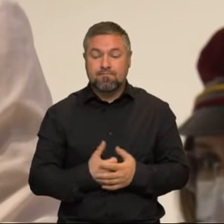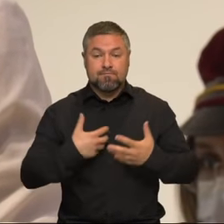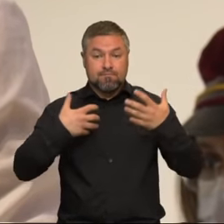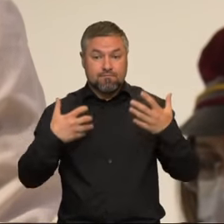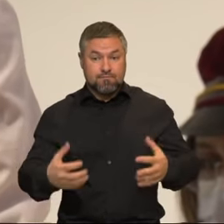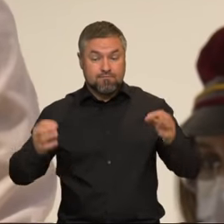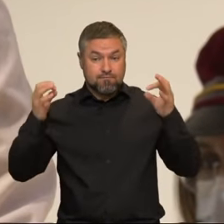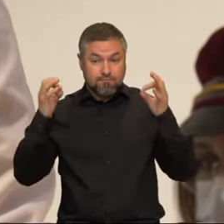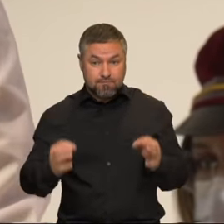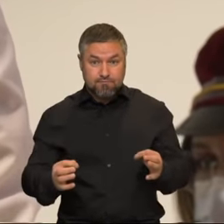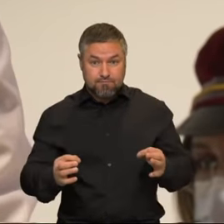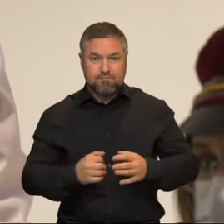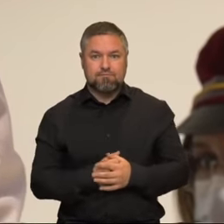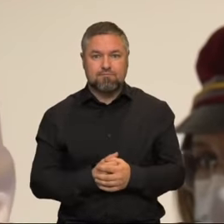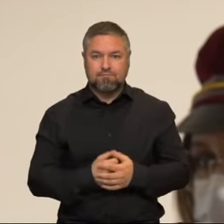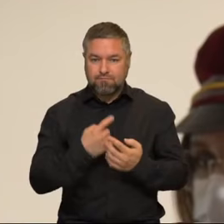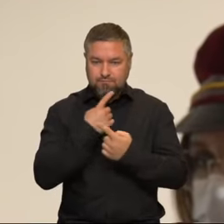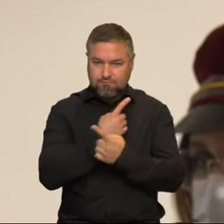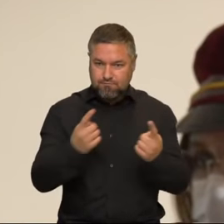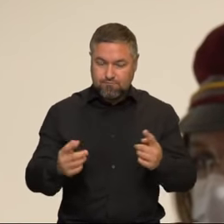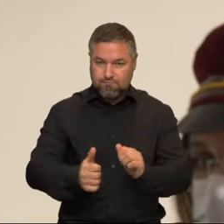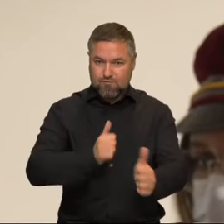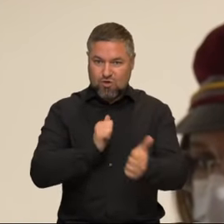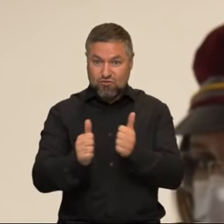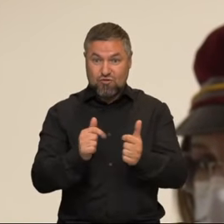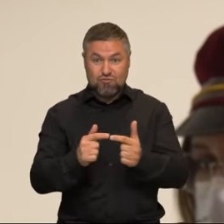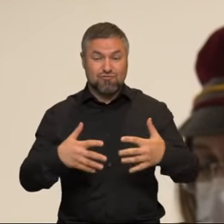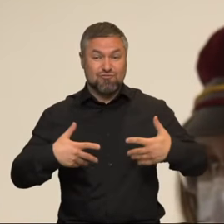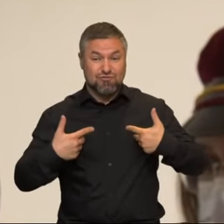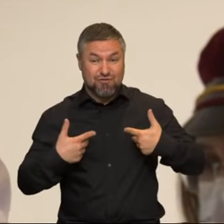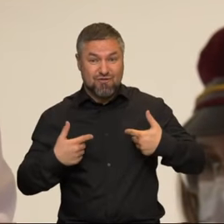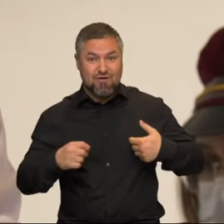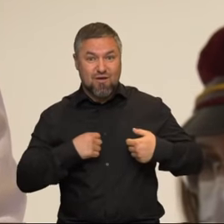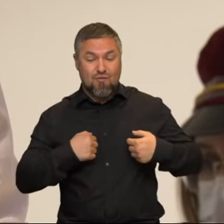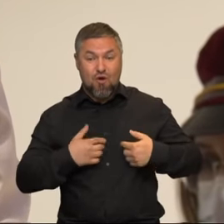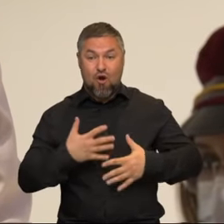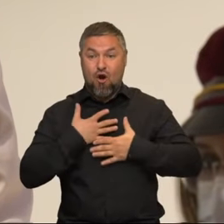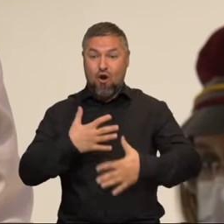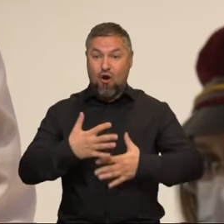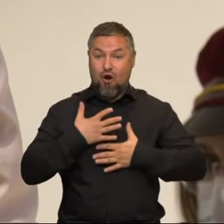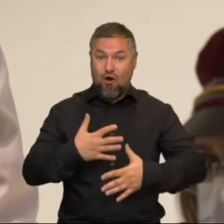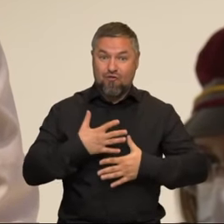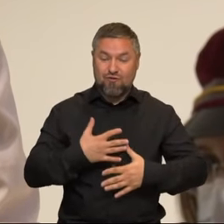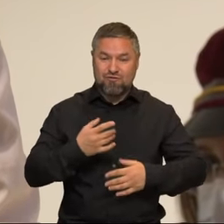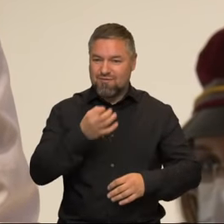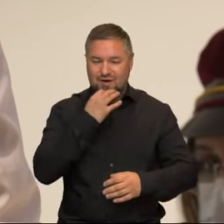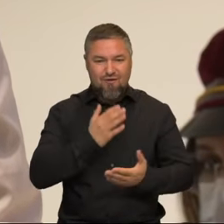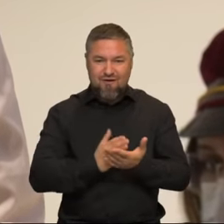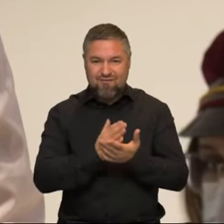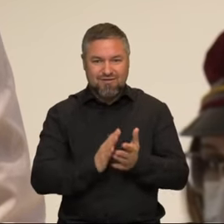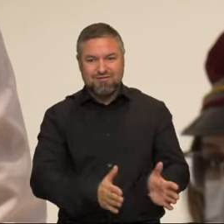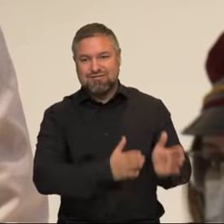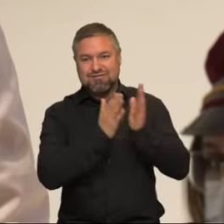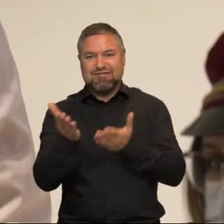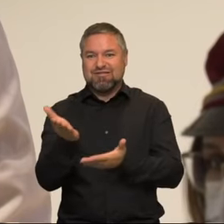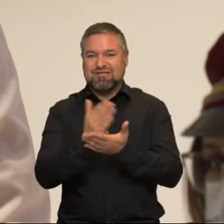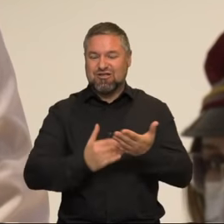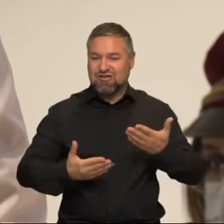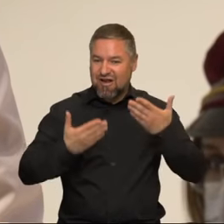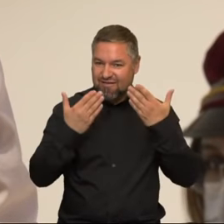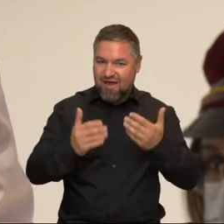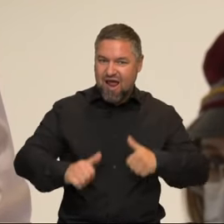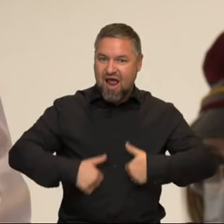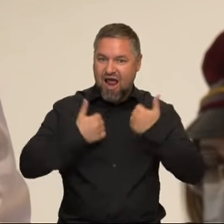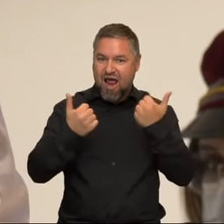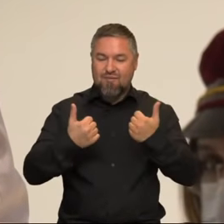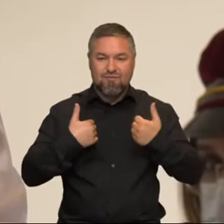Chciałabym w tym momencie powiedzieć, że sport to zdrowie, ale zważywszy na moją kondycję, byłoby to mało wiarygodne, dlatego przejdę już do części naukowej, aby